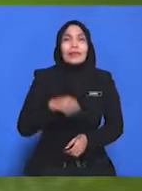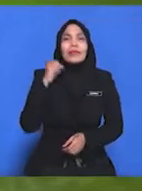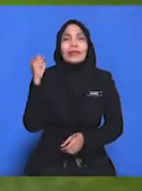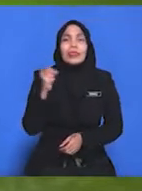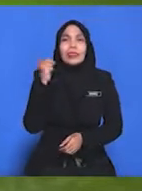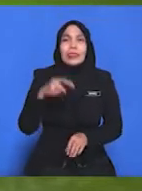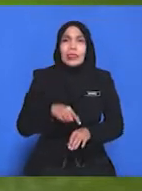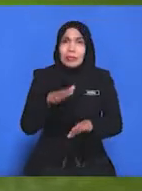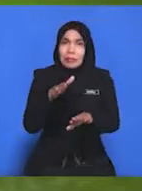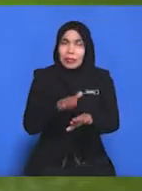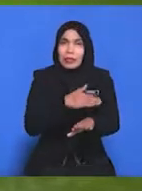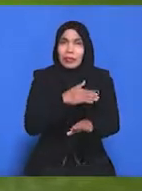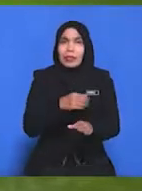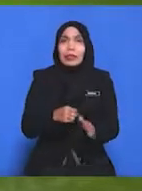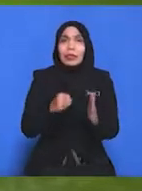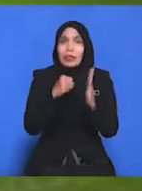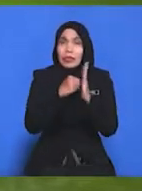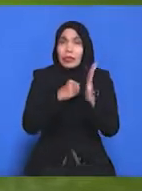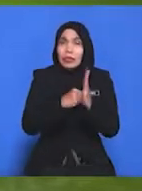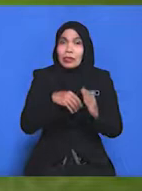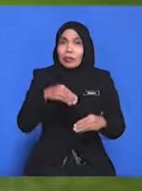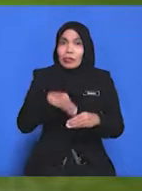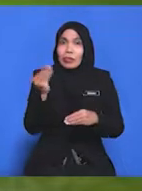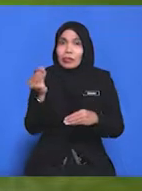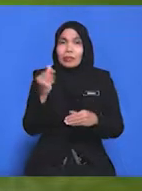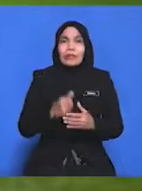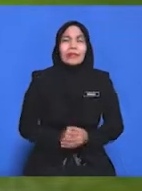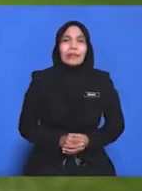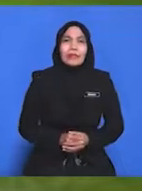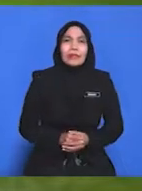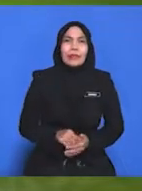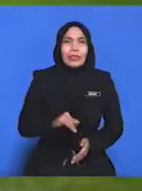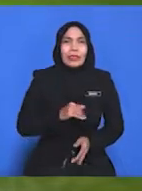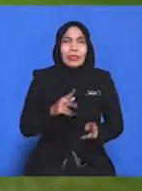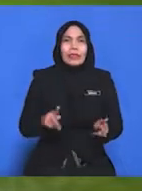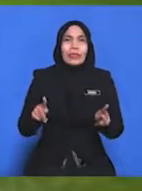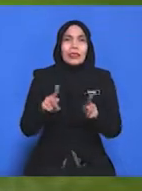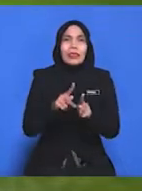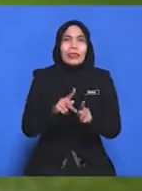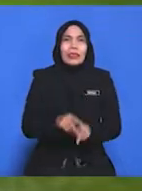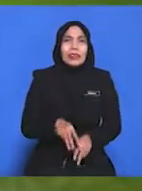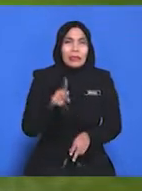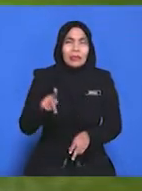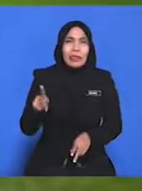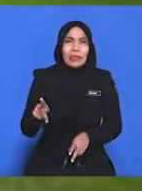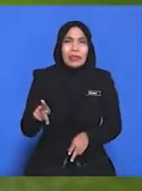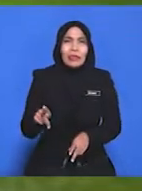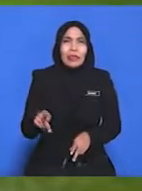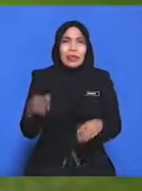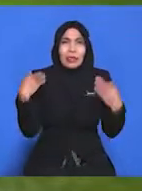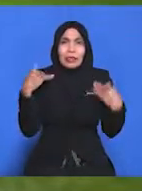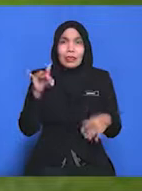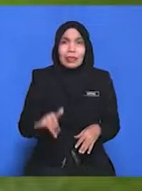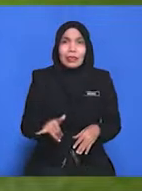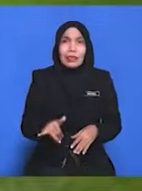knockout. Saya pasti sebahagian pelajar pernah terlibat dalam pertandingan yang menggunakan